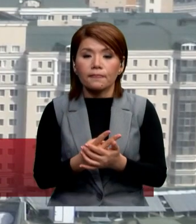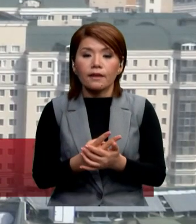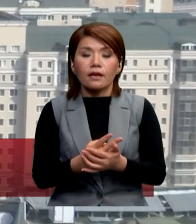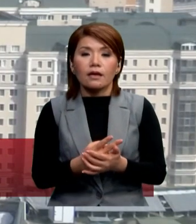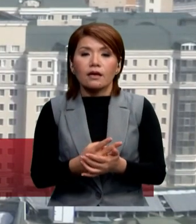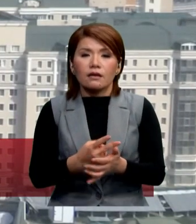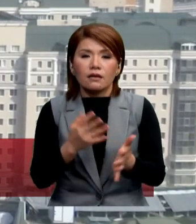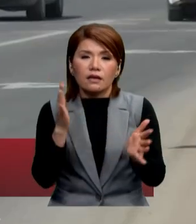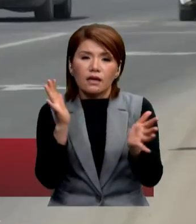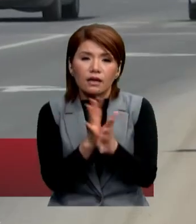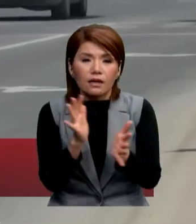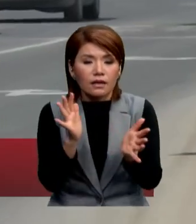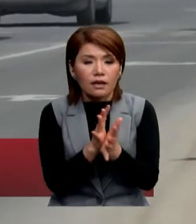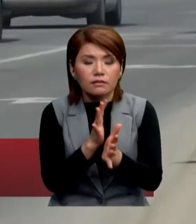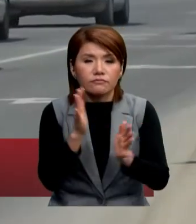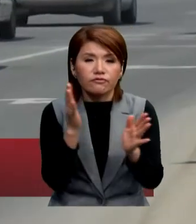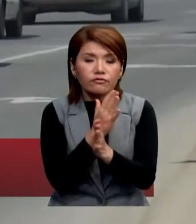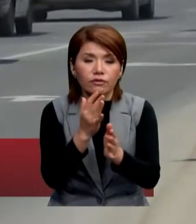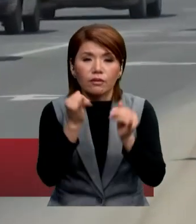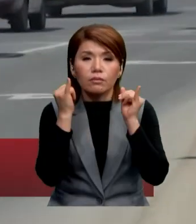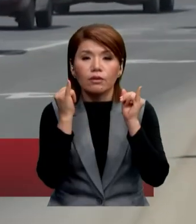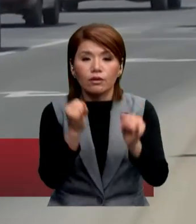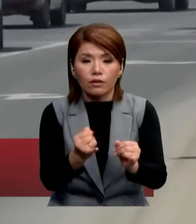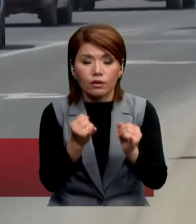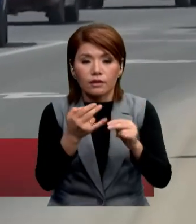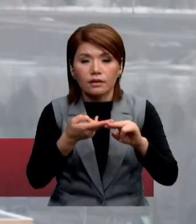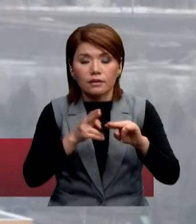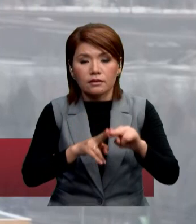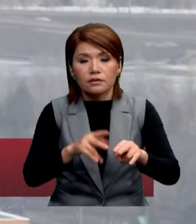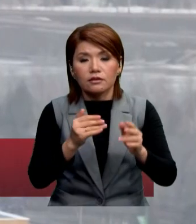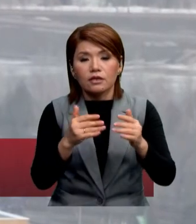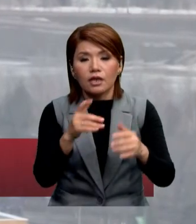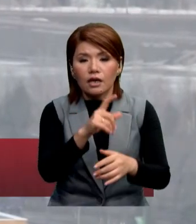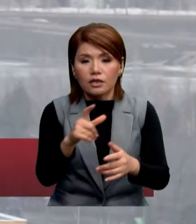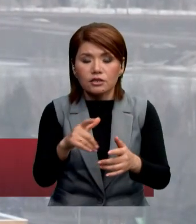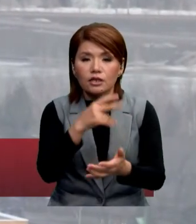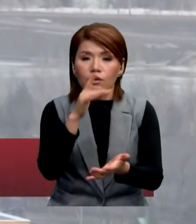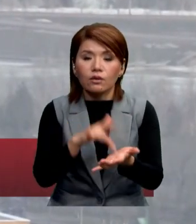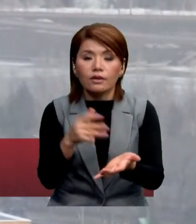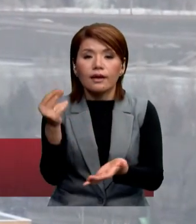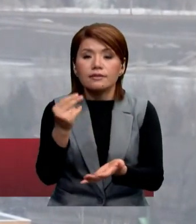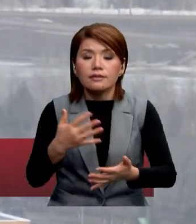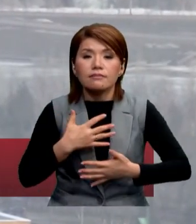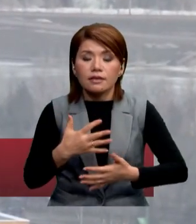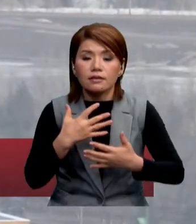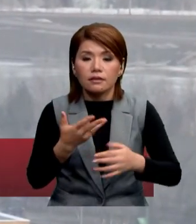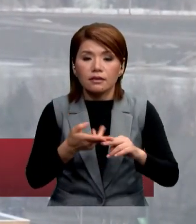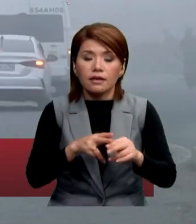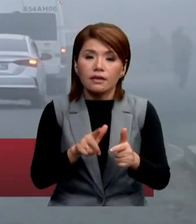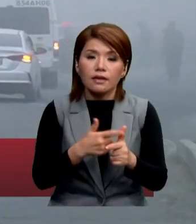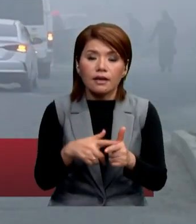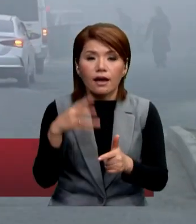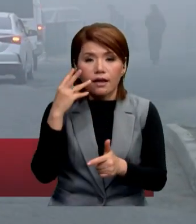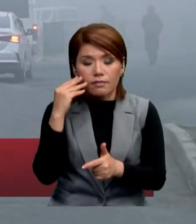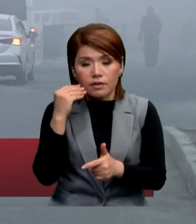Критически грязный. Так двумя словами можно описать воздух, которым дышит каждый астанчанин или алматинец. По